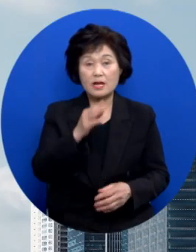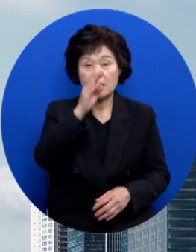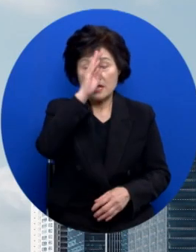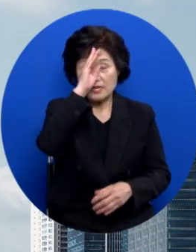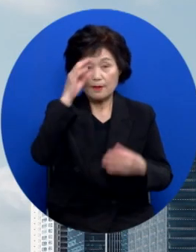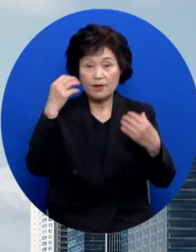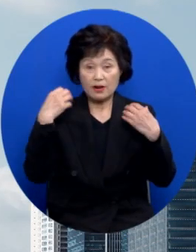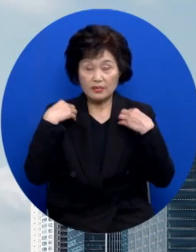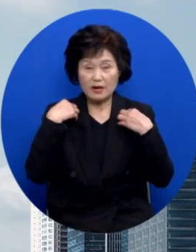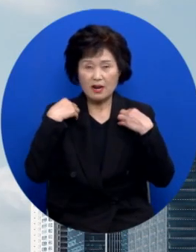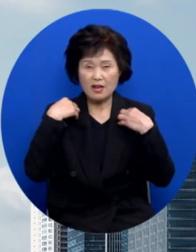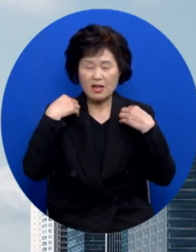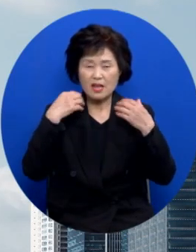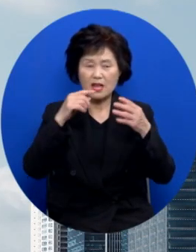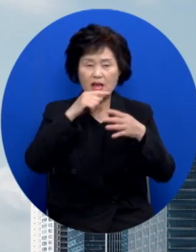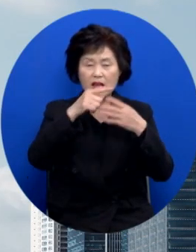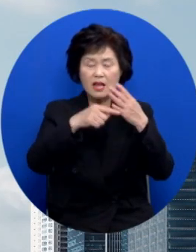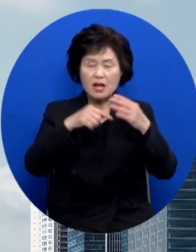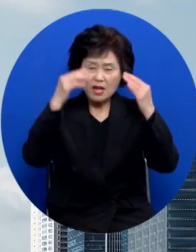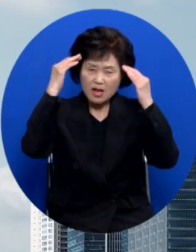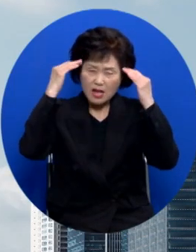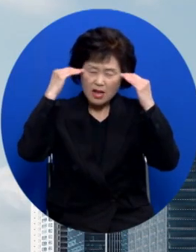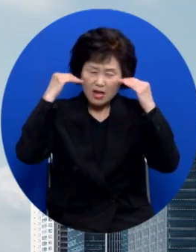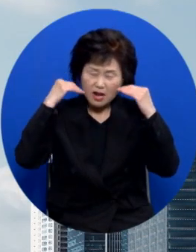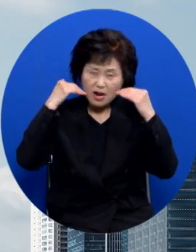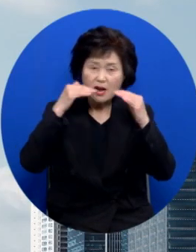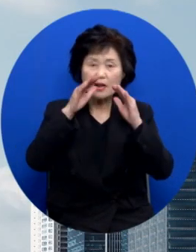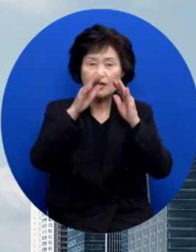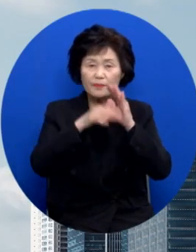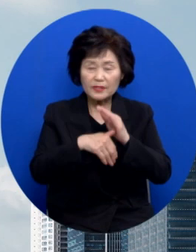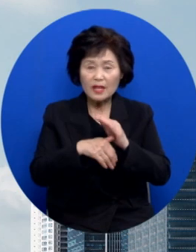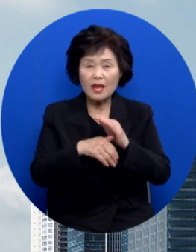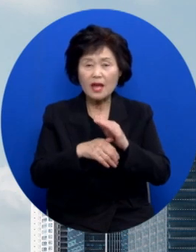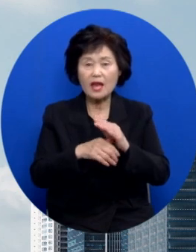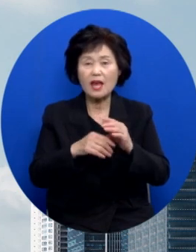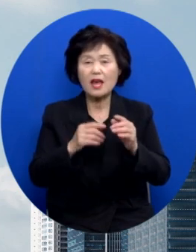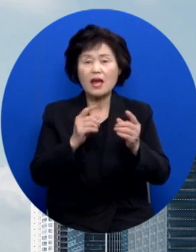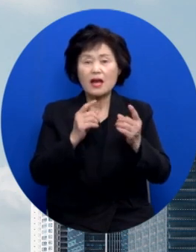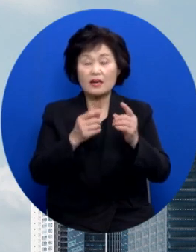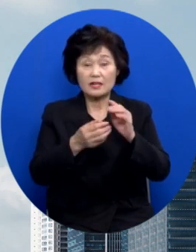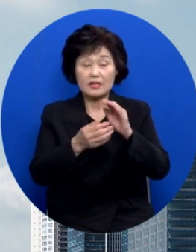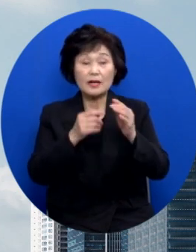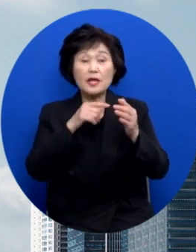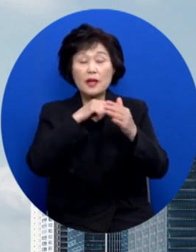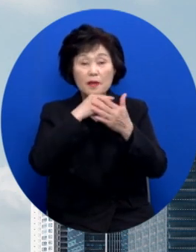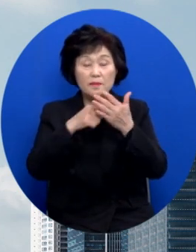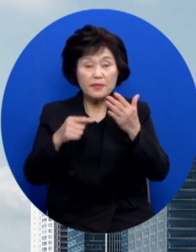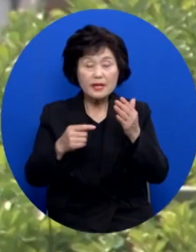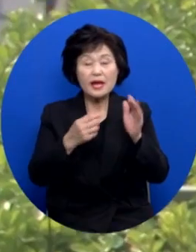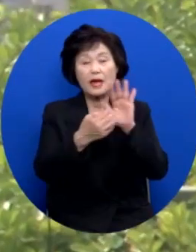질병관리청이 여름철 폭염에 따른 온열질환 피해 예방을 위해 대상자별 대비 매뉴얼을 마련했습니다.